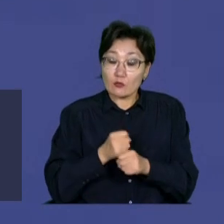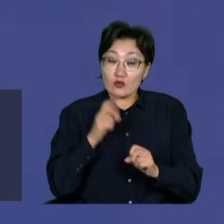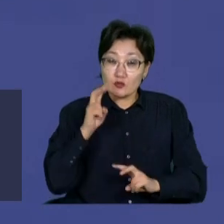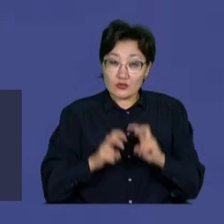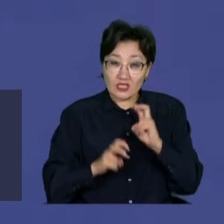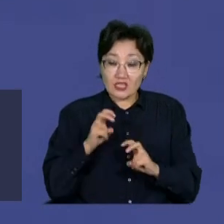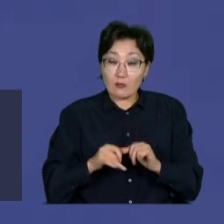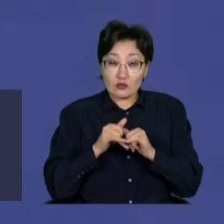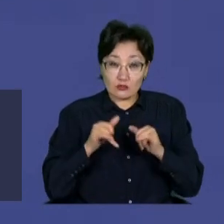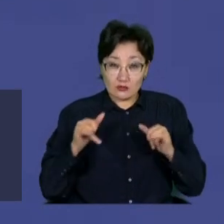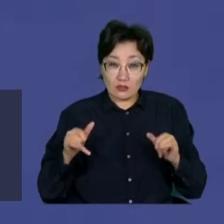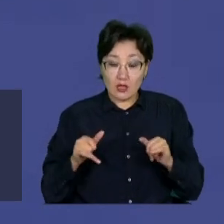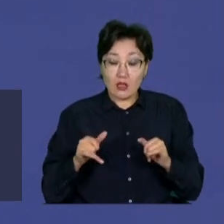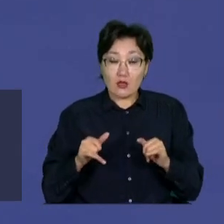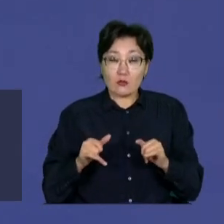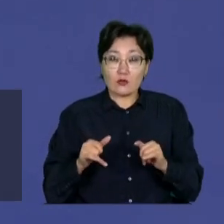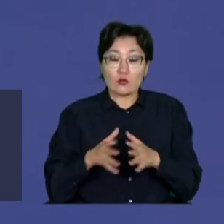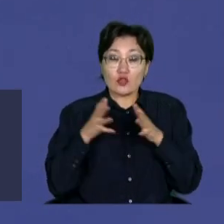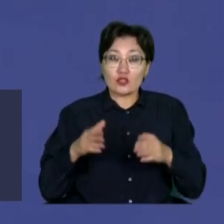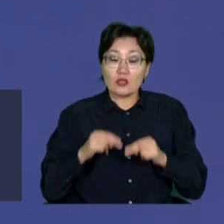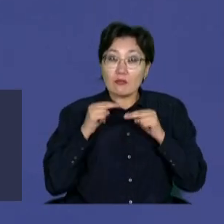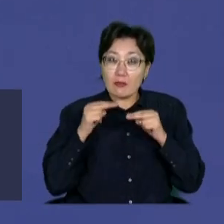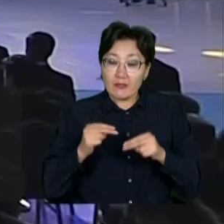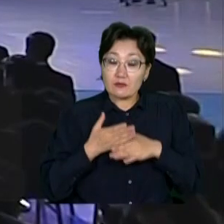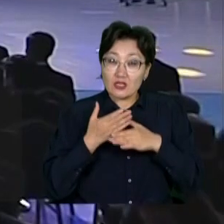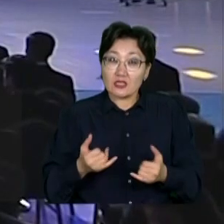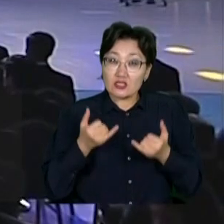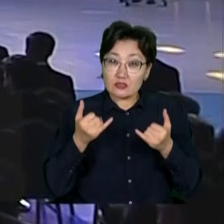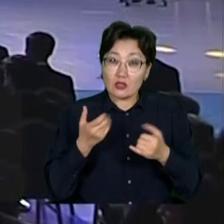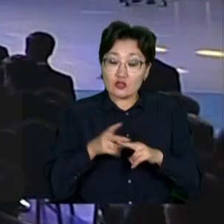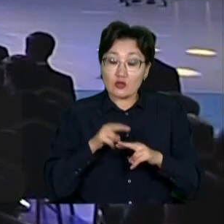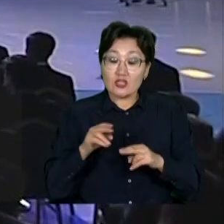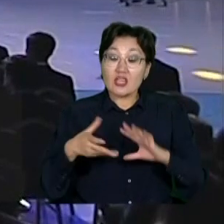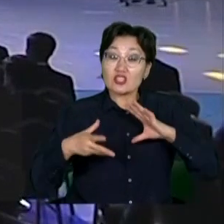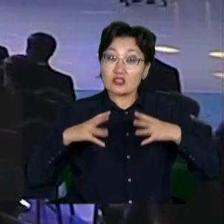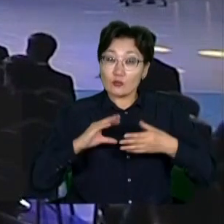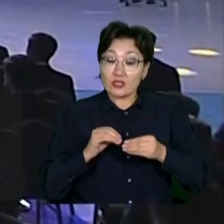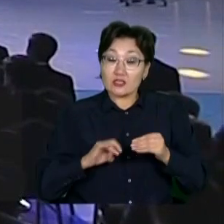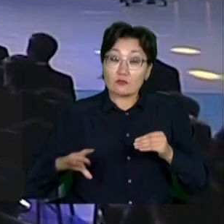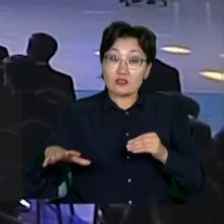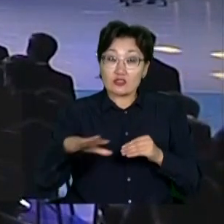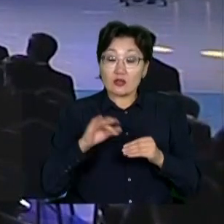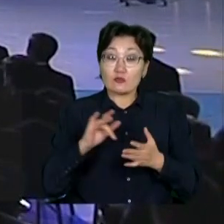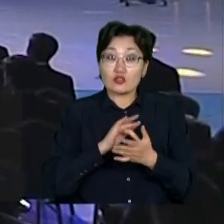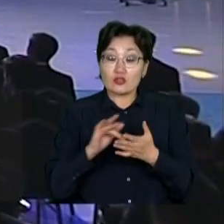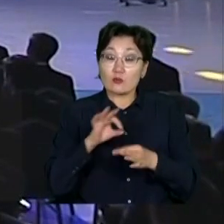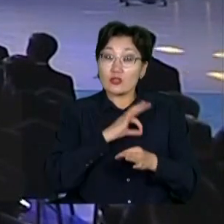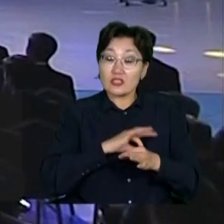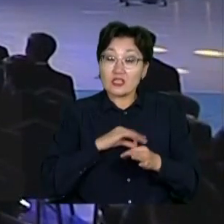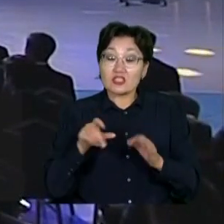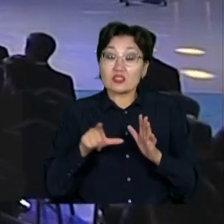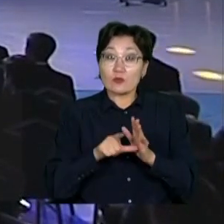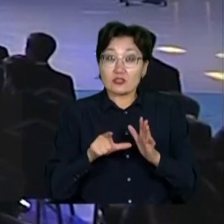орындарының дамытуға барынша жағдай жасалды. Соның нәтижесінде республикалық бюджетке түсетін